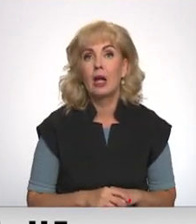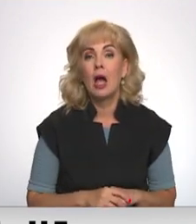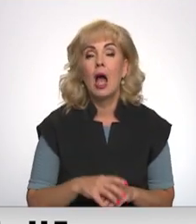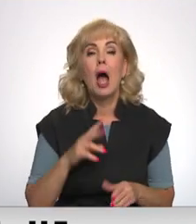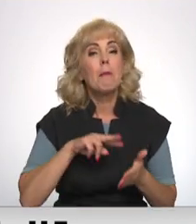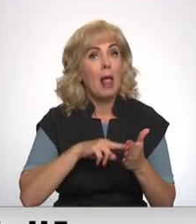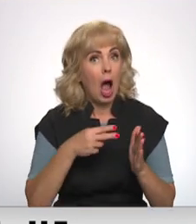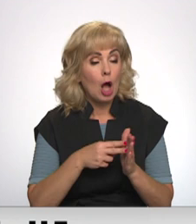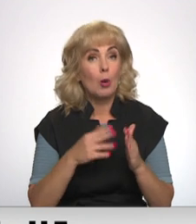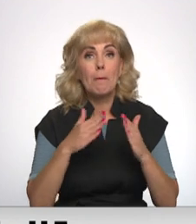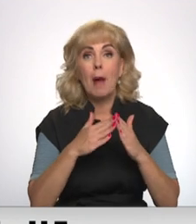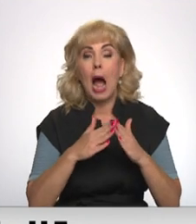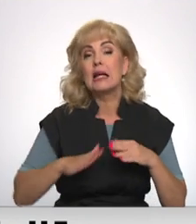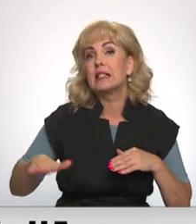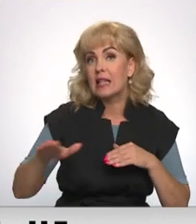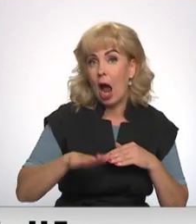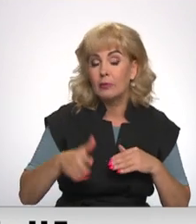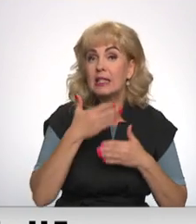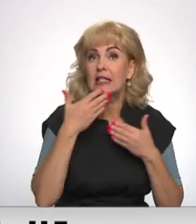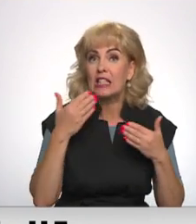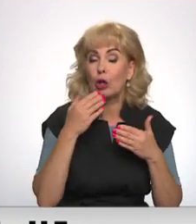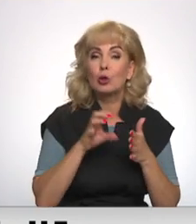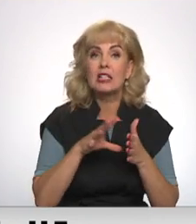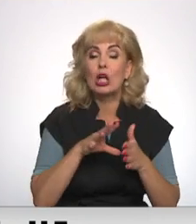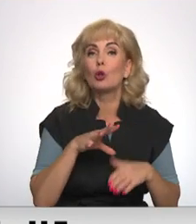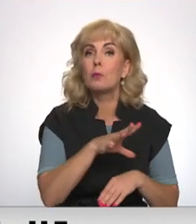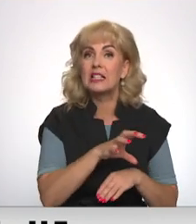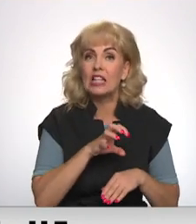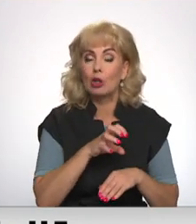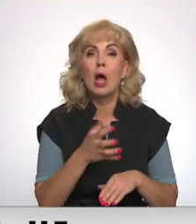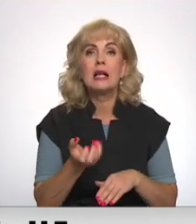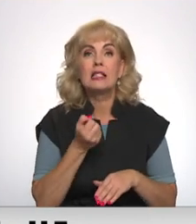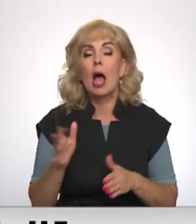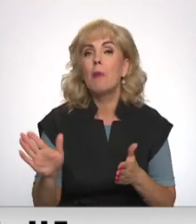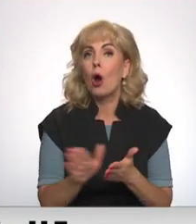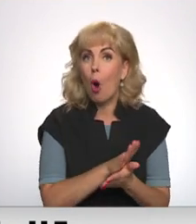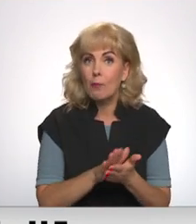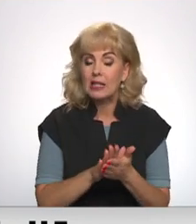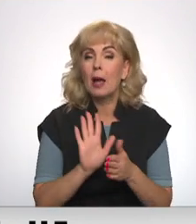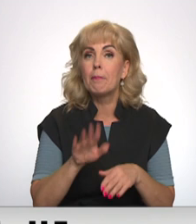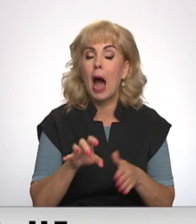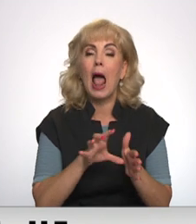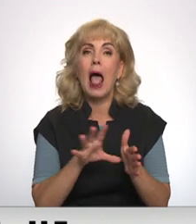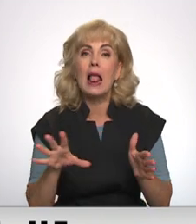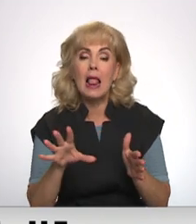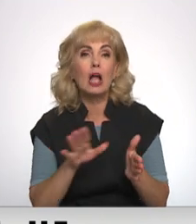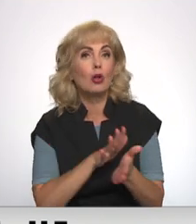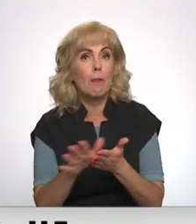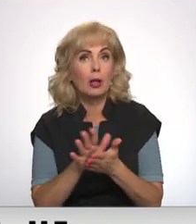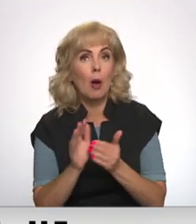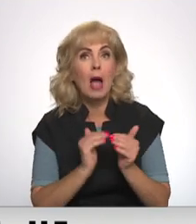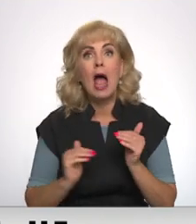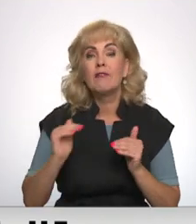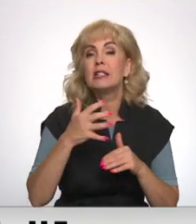Iecerēts, ka mājsaimniecības, kuras mājokļus silda ar siltumsūkņiem, varēs saņemt kompensāciju par elektroenerģijas patēriņu virs